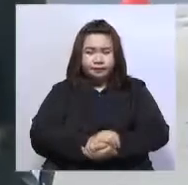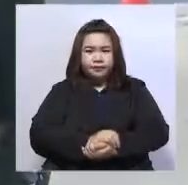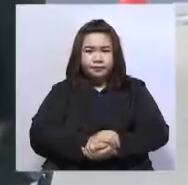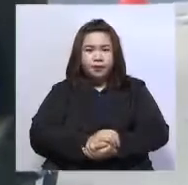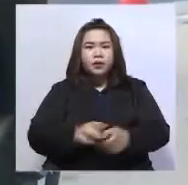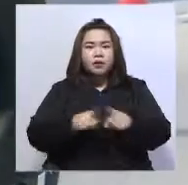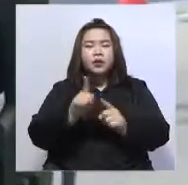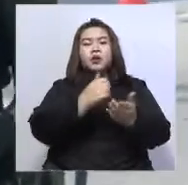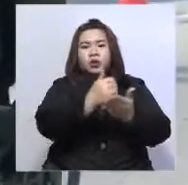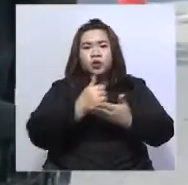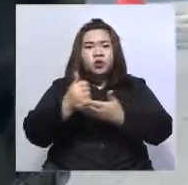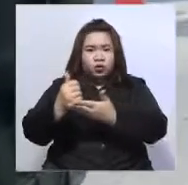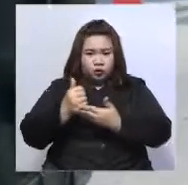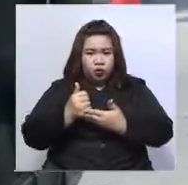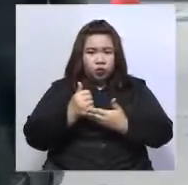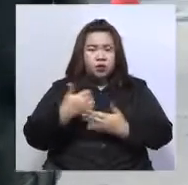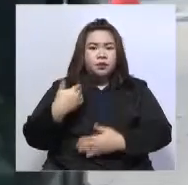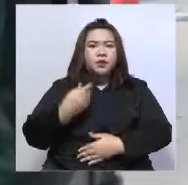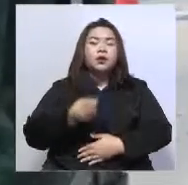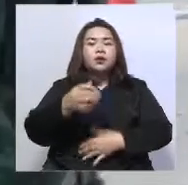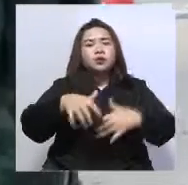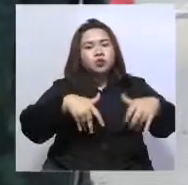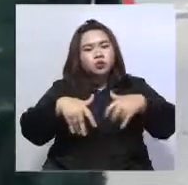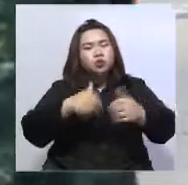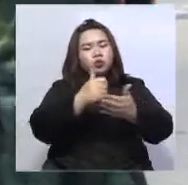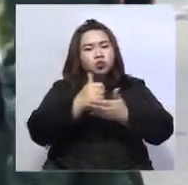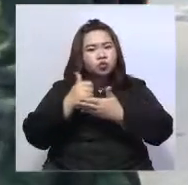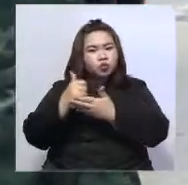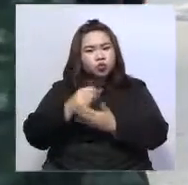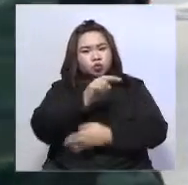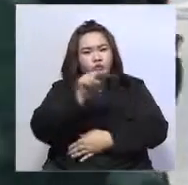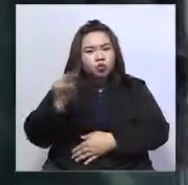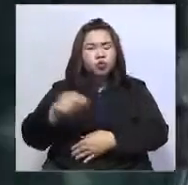มือนะคะจากเจ้าหน้าที่หน่วยความมั่นคงค่ะให้พี่น้องประชาชนร่วมกันเป็นหูเป็นตาด้วยค่ะ